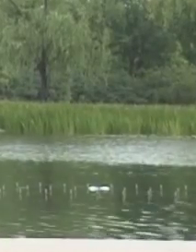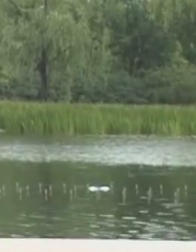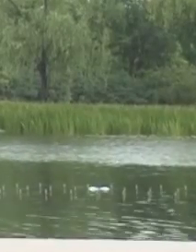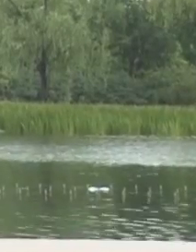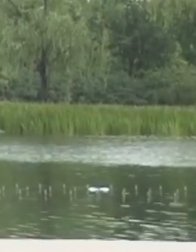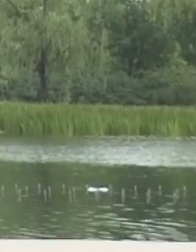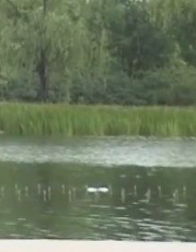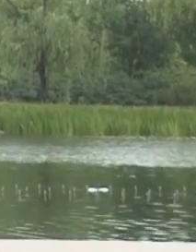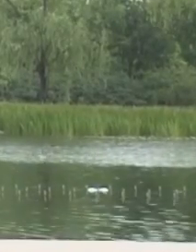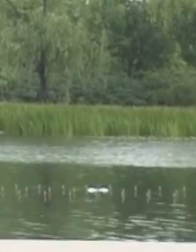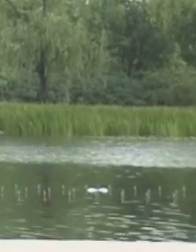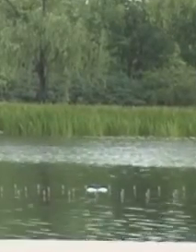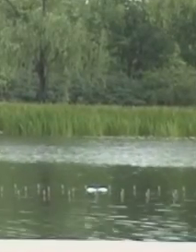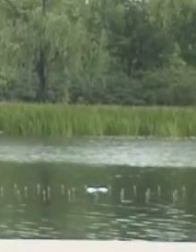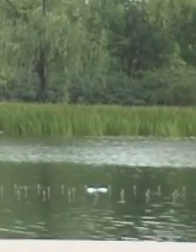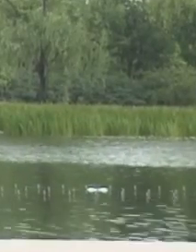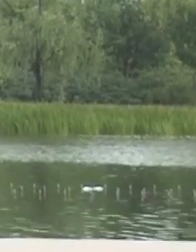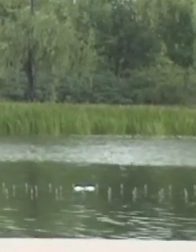같이 놀자고 하는 얘기인데,